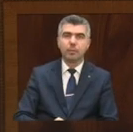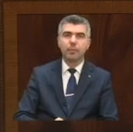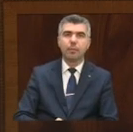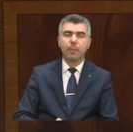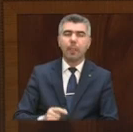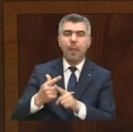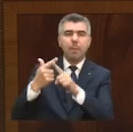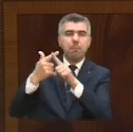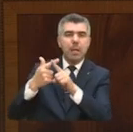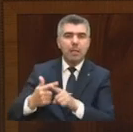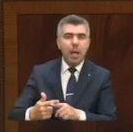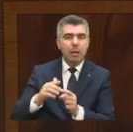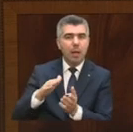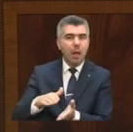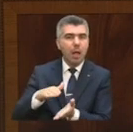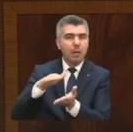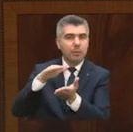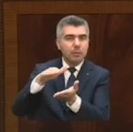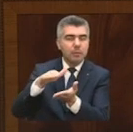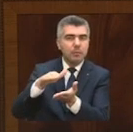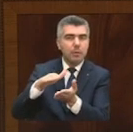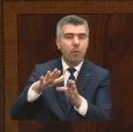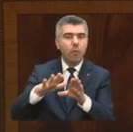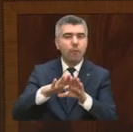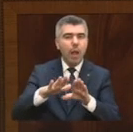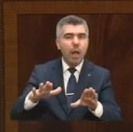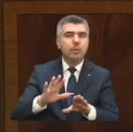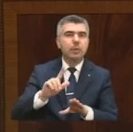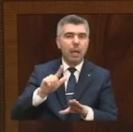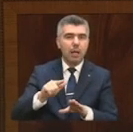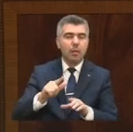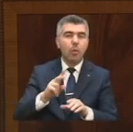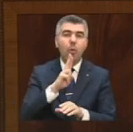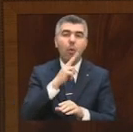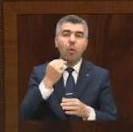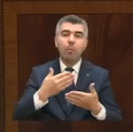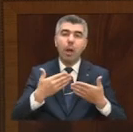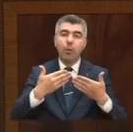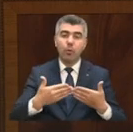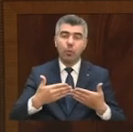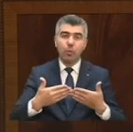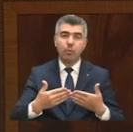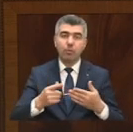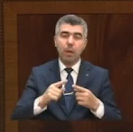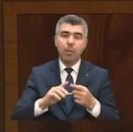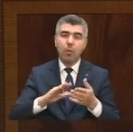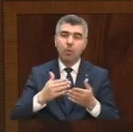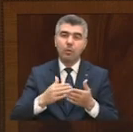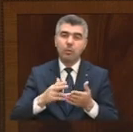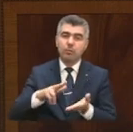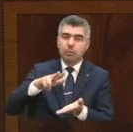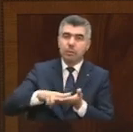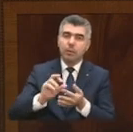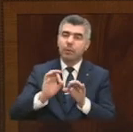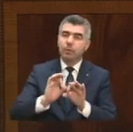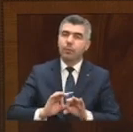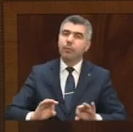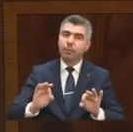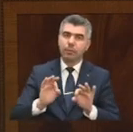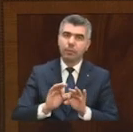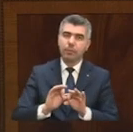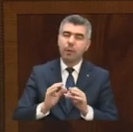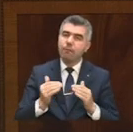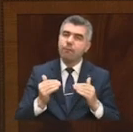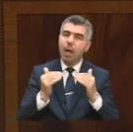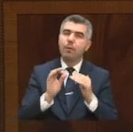ميزانيه وترصدت الارض لهذه المنشات جات الحكومه اليوم تبين بان تراجعت على هذا الالتزام متفقين الاشكال